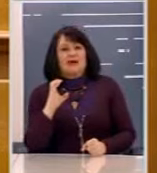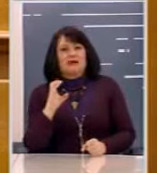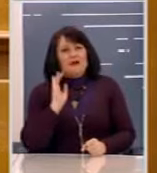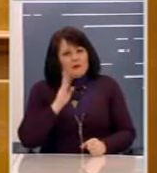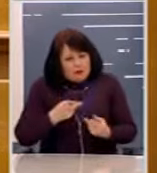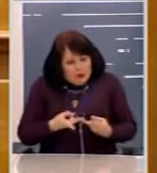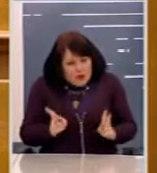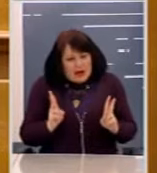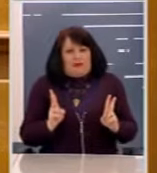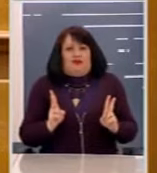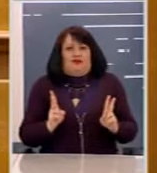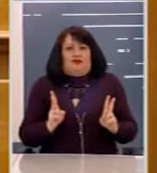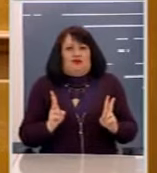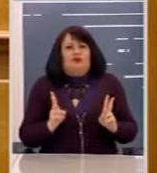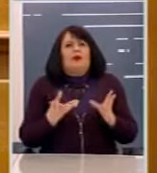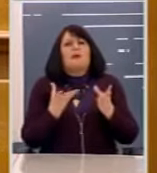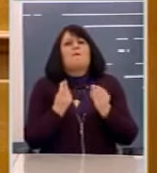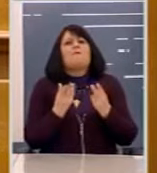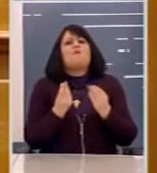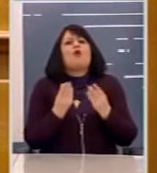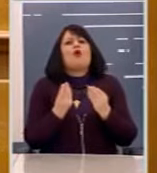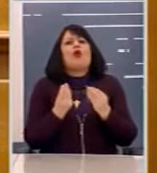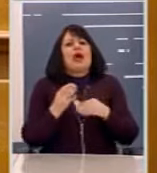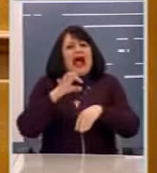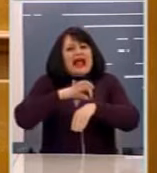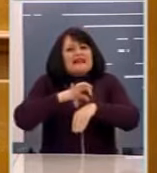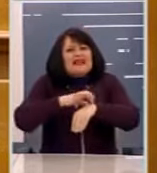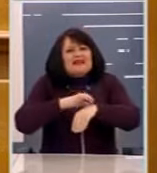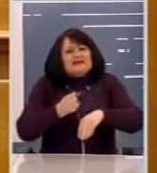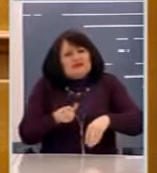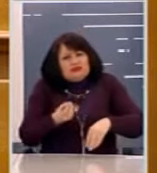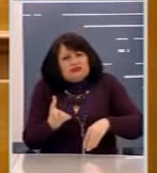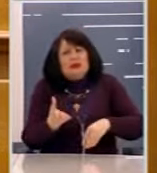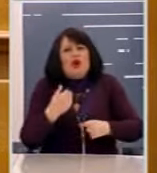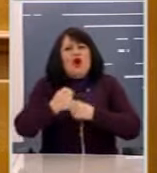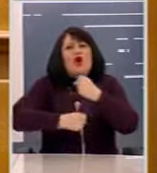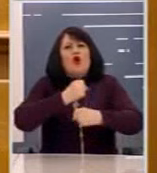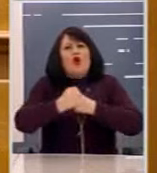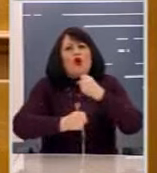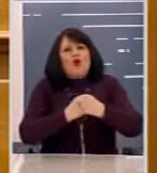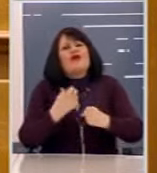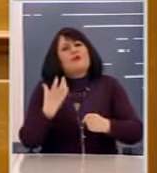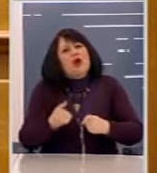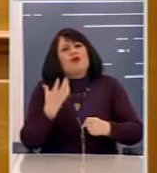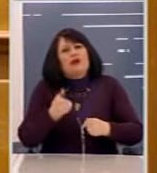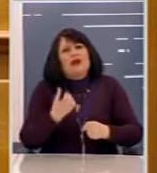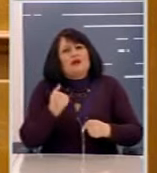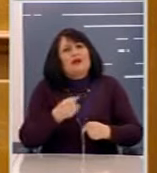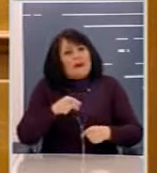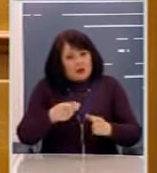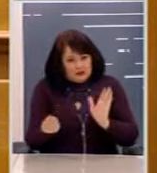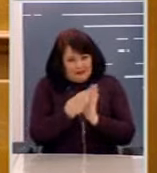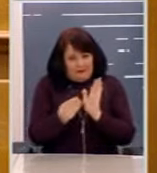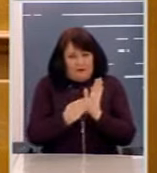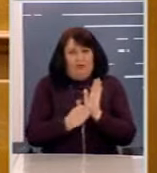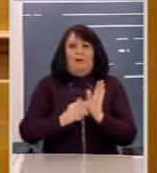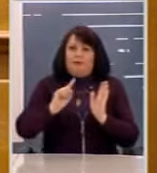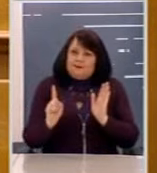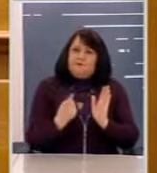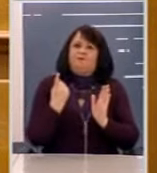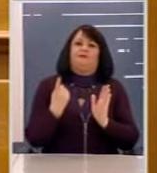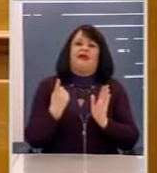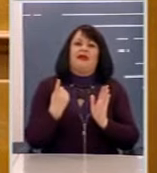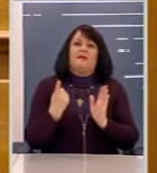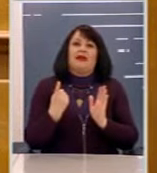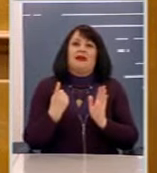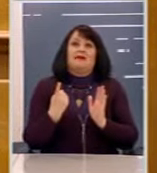να βάλουμε πολλαπλάσιους ασθενείς, χρόνιους ασθενείς με υπατήτηδα ΣΕ σε θεραπεία, προστατεύοντας έτσι τη δημόσια